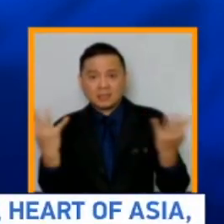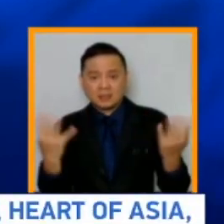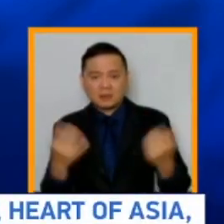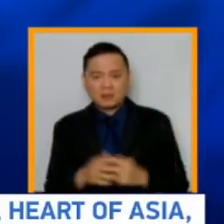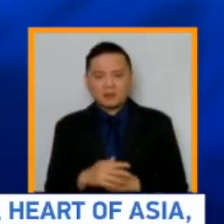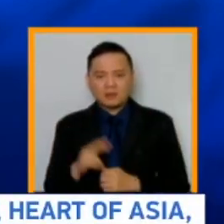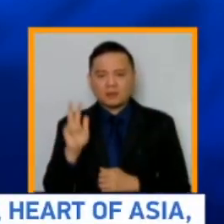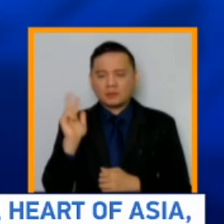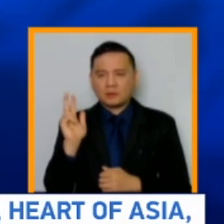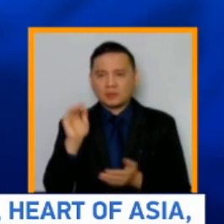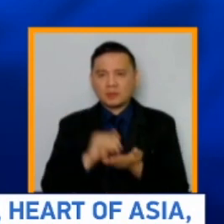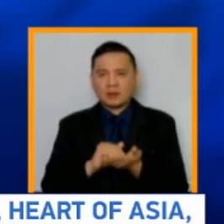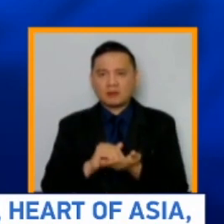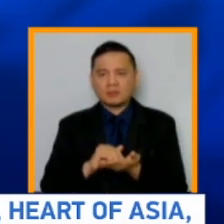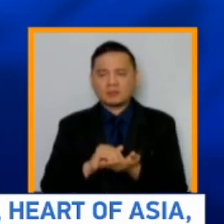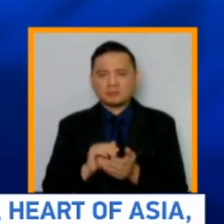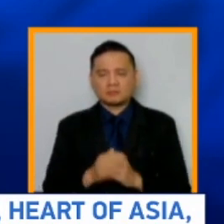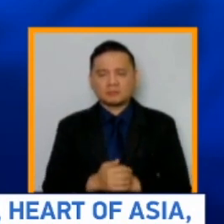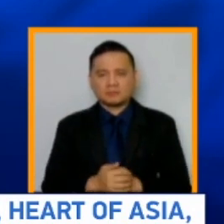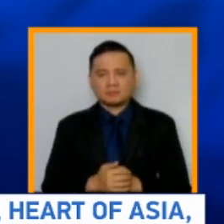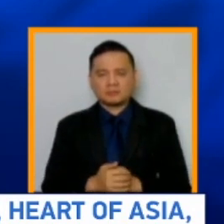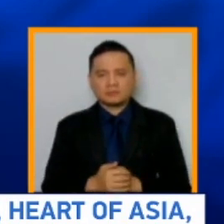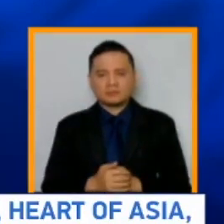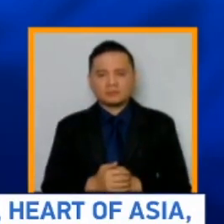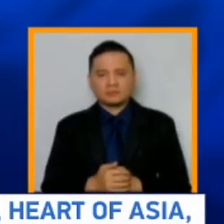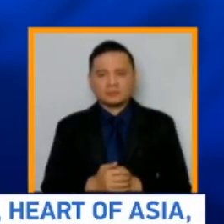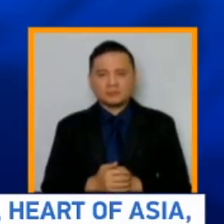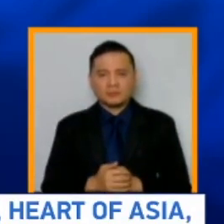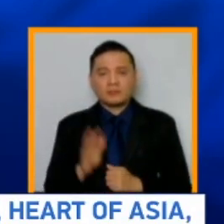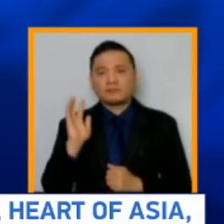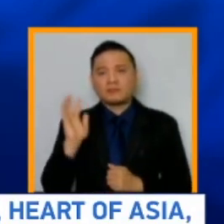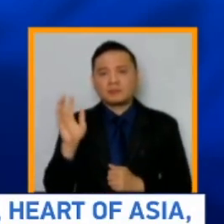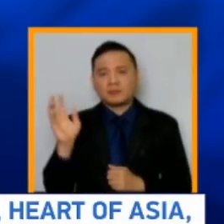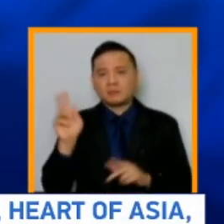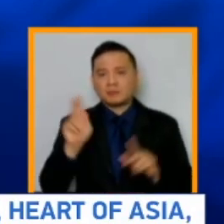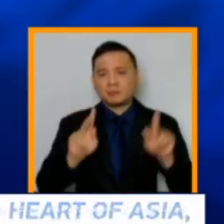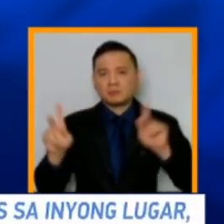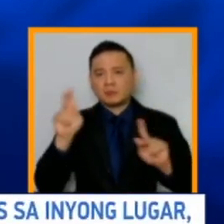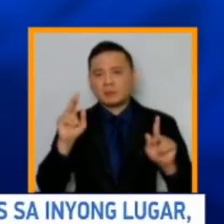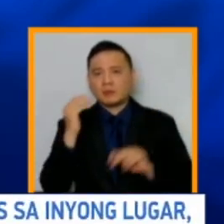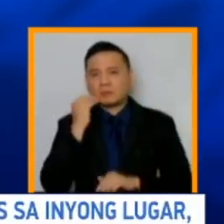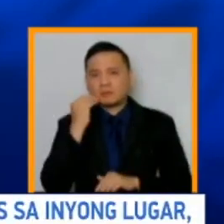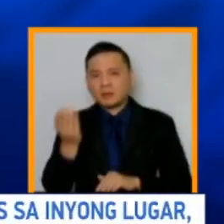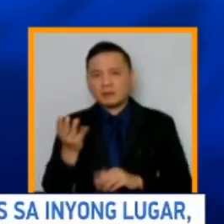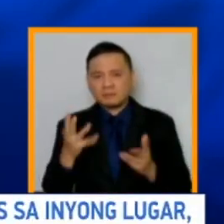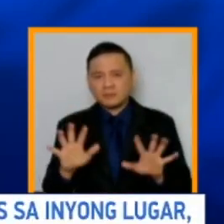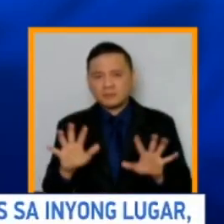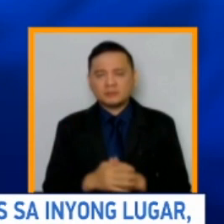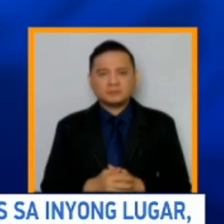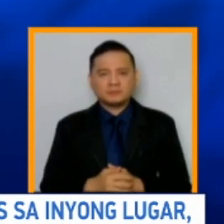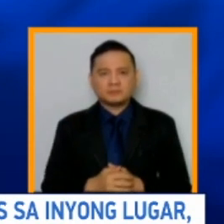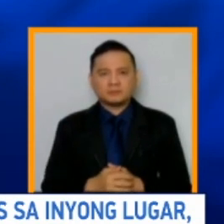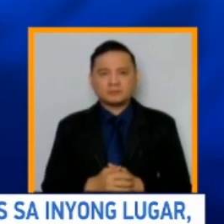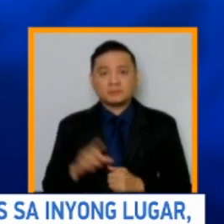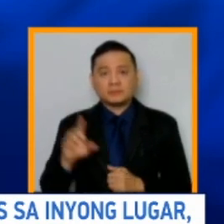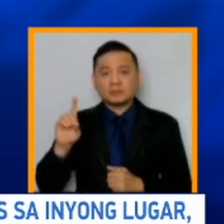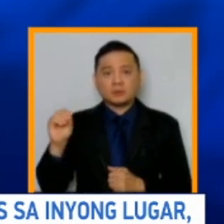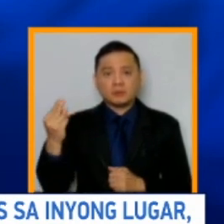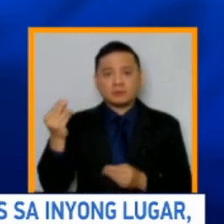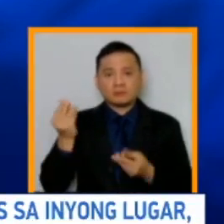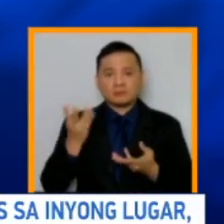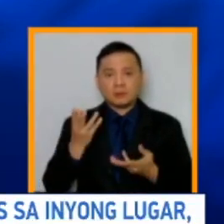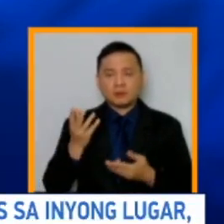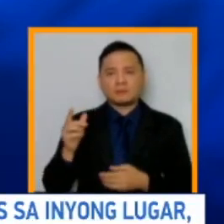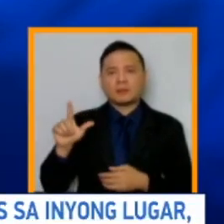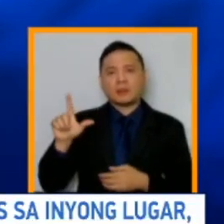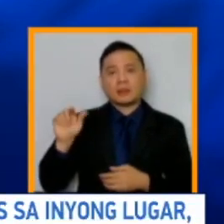50 naman ang nadagdag sa mga nasawi. Ayon po sa DOH, may 12 laboratorio na hindi pa nakakapagsumite ng